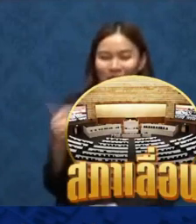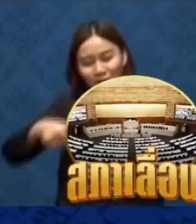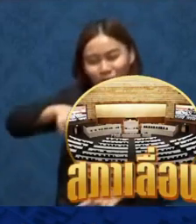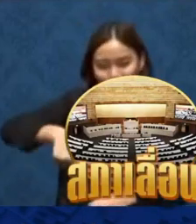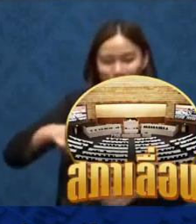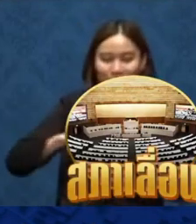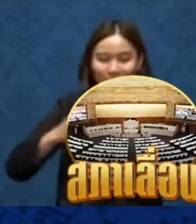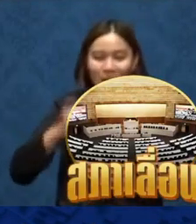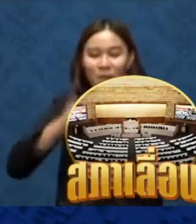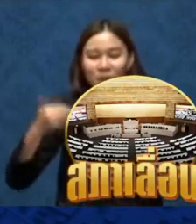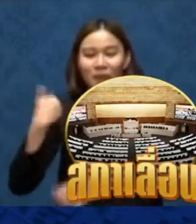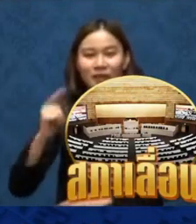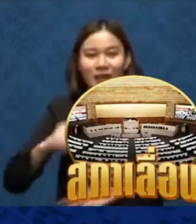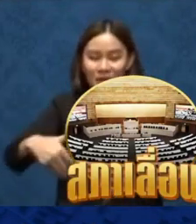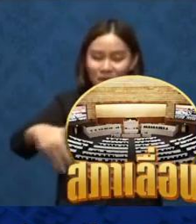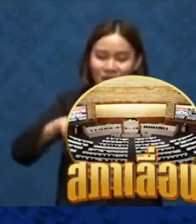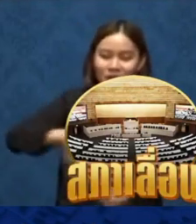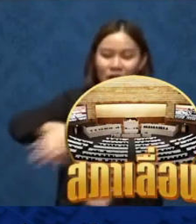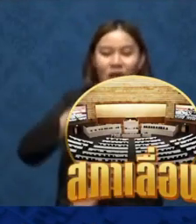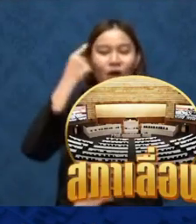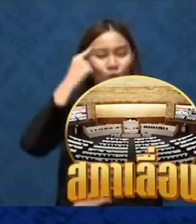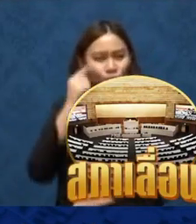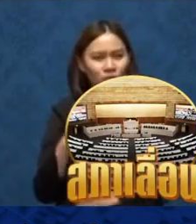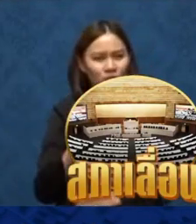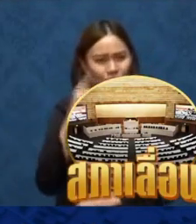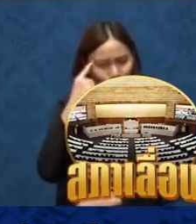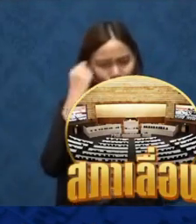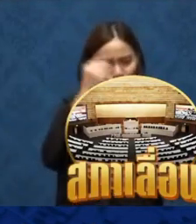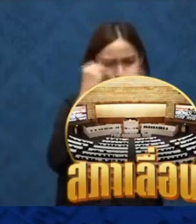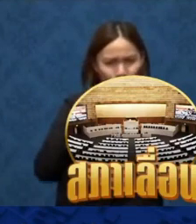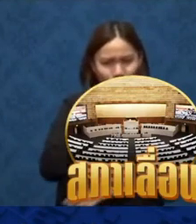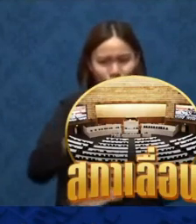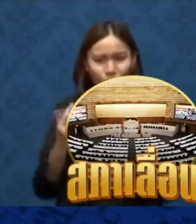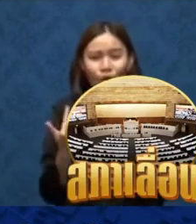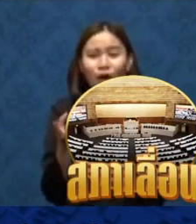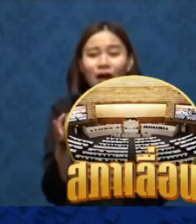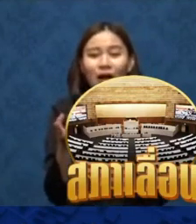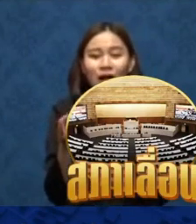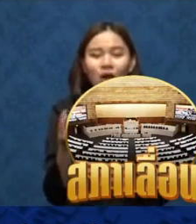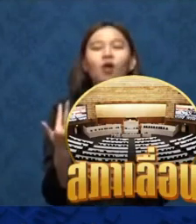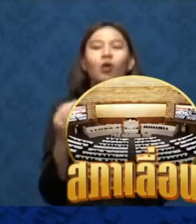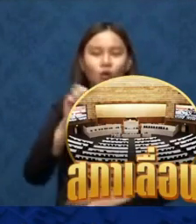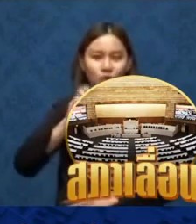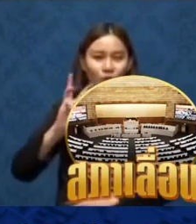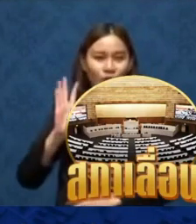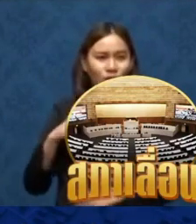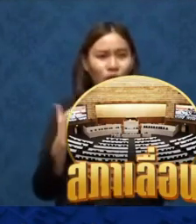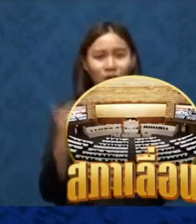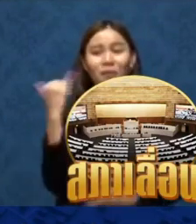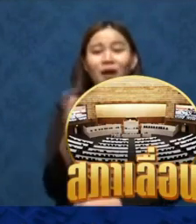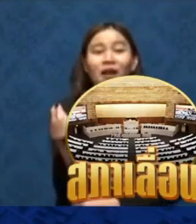าให้ได้นะครับก็ฝากประชาชนรู้นะว่าเดี๋ยวจะงงว่าสสเข้ามารออะไรครับรอสวครับตอนนี้ครับนะมากันกี่ท่